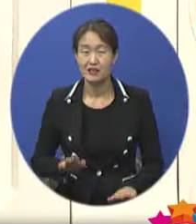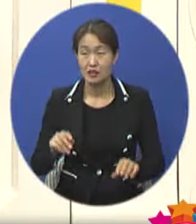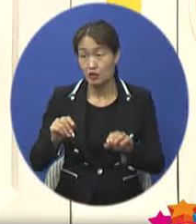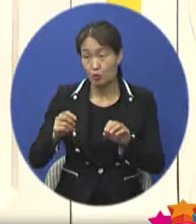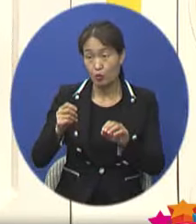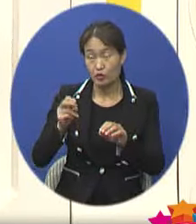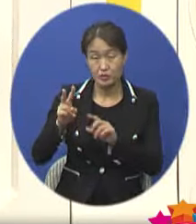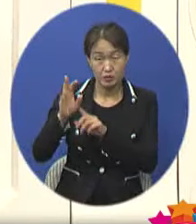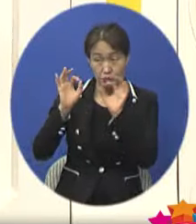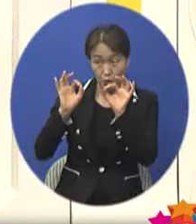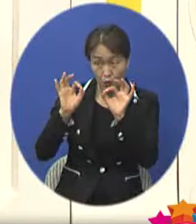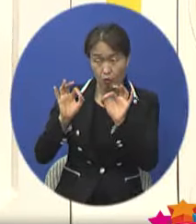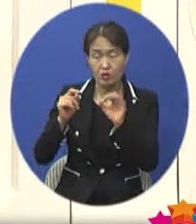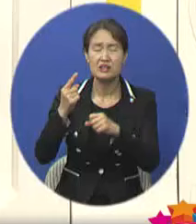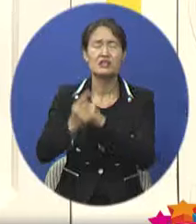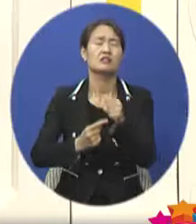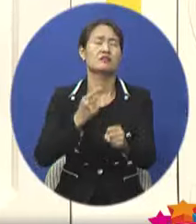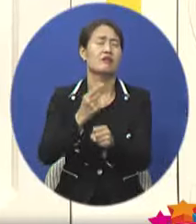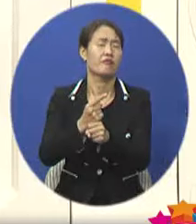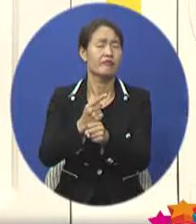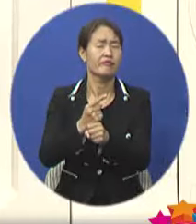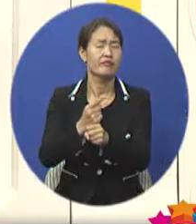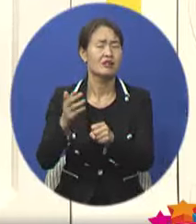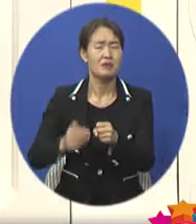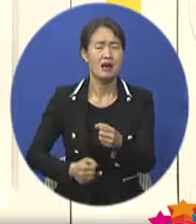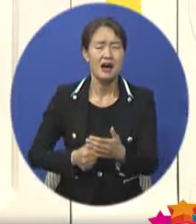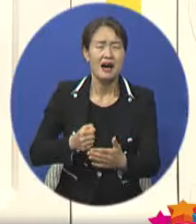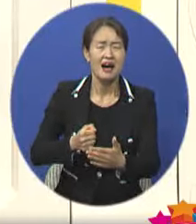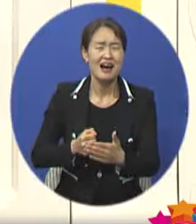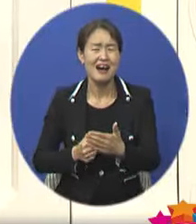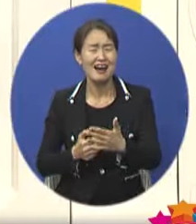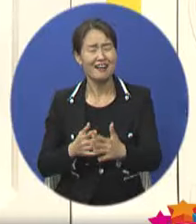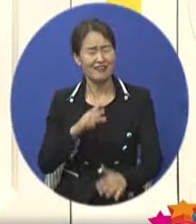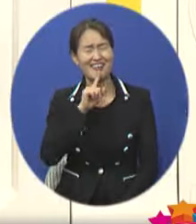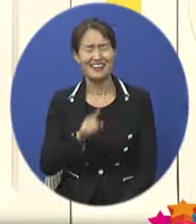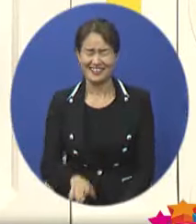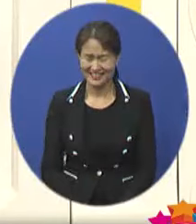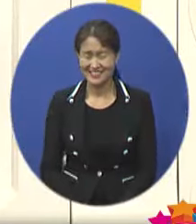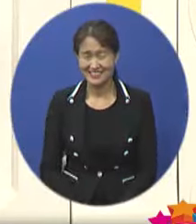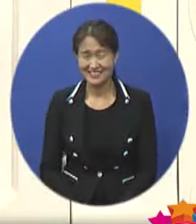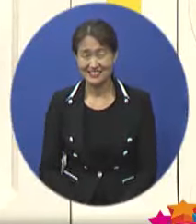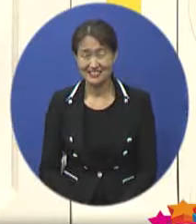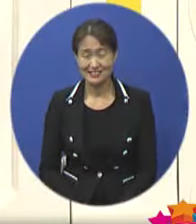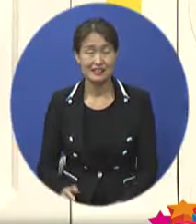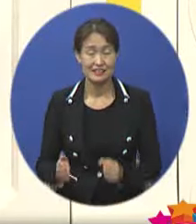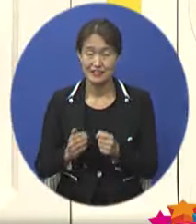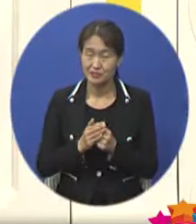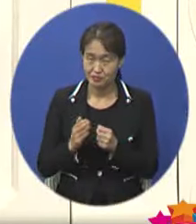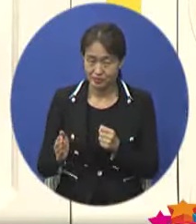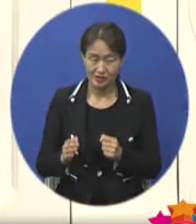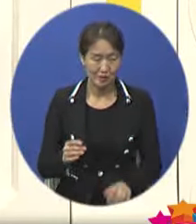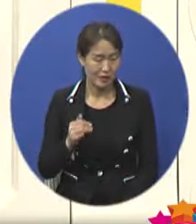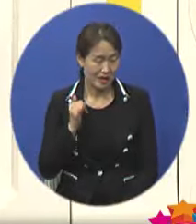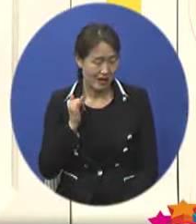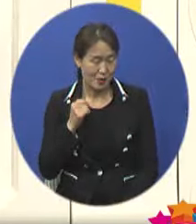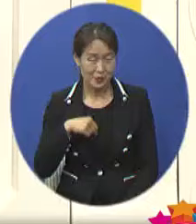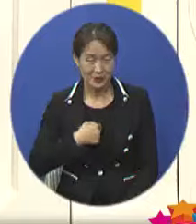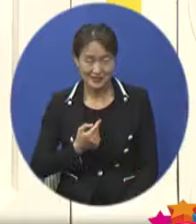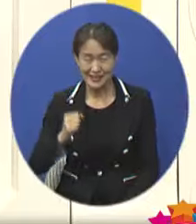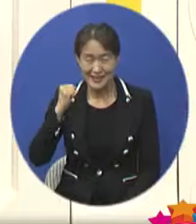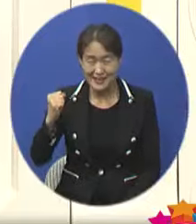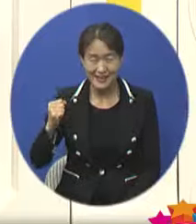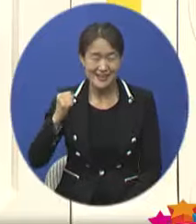시청한 지는 한 1년이 됐는데 네네. 용기가 안 났어요. 용기가. 아. 그래서 네. 하면서 혼자서